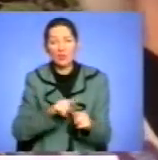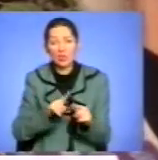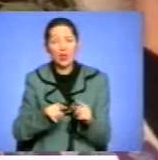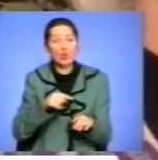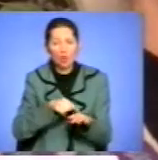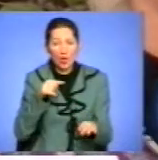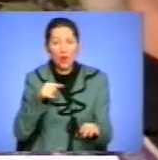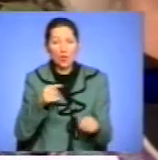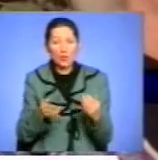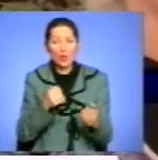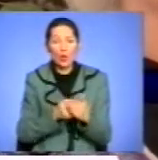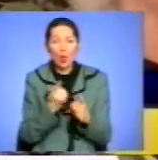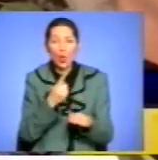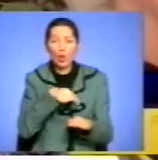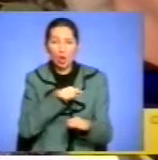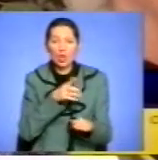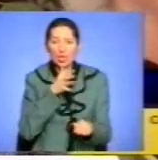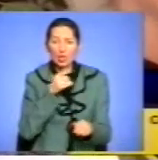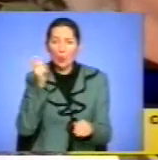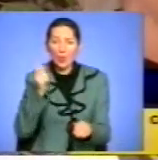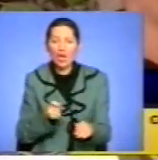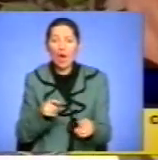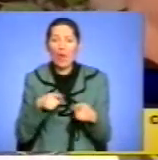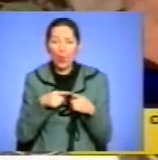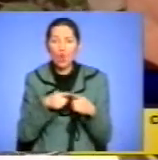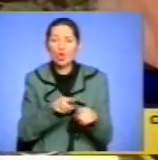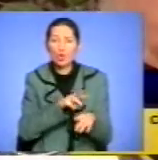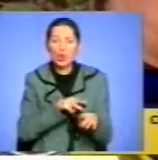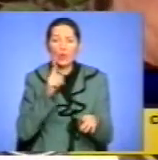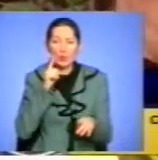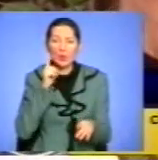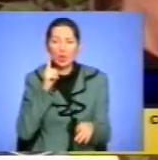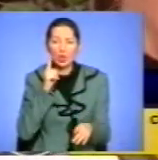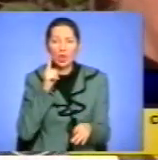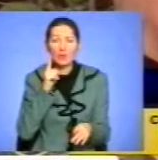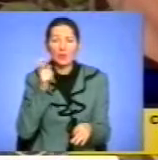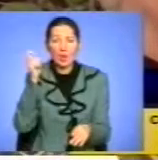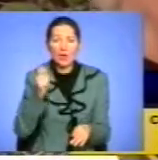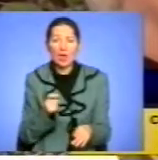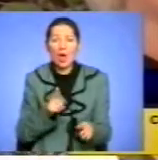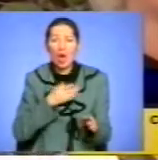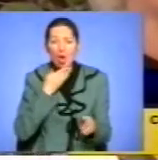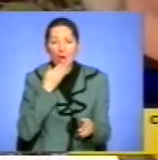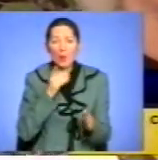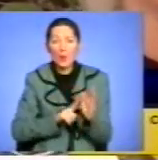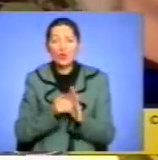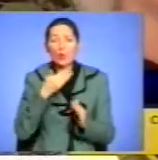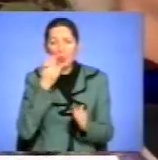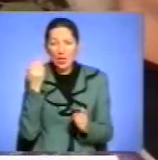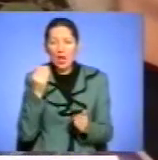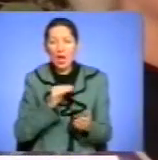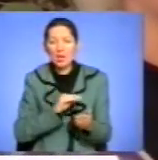що навіть, може, до години часу навіть не приїхав участковий якийсь молодий такий. Приїхав, почав питати, то він